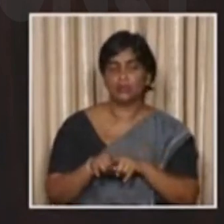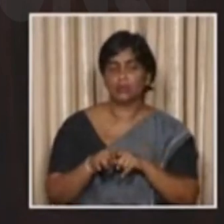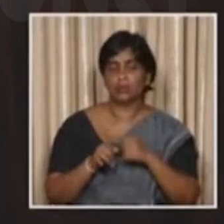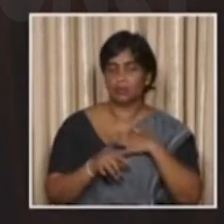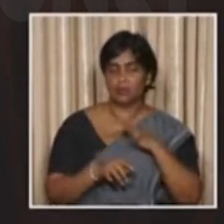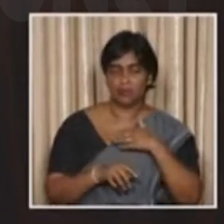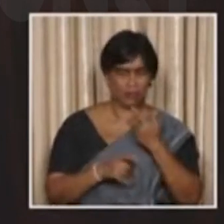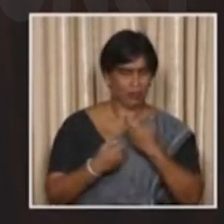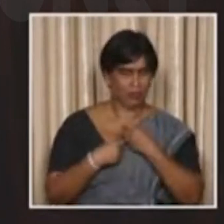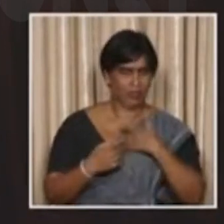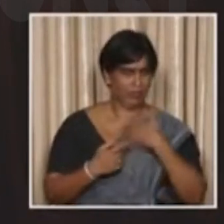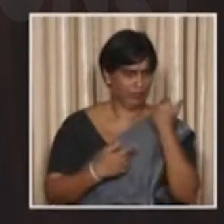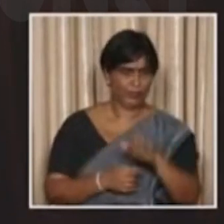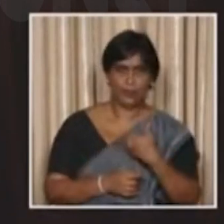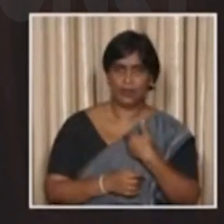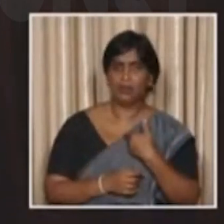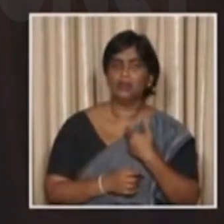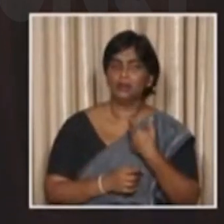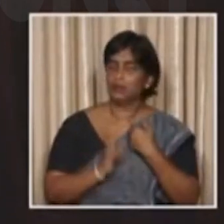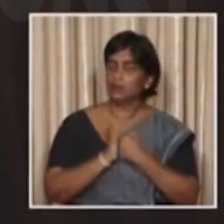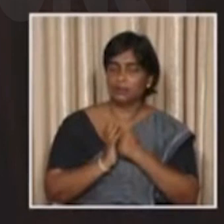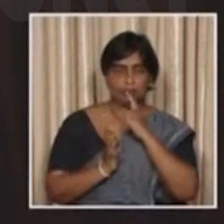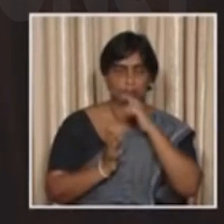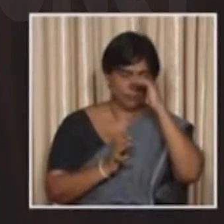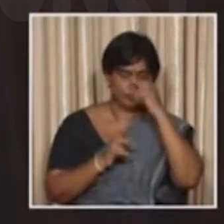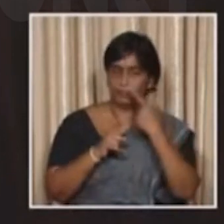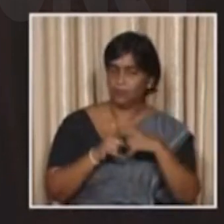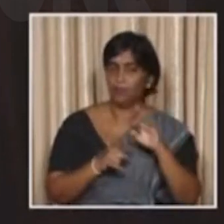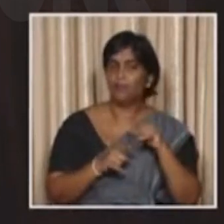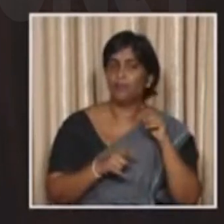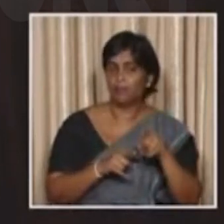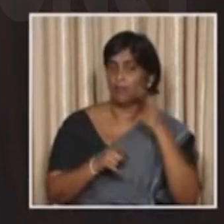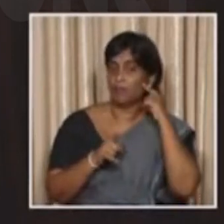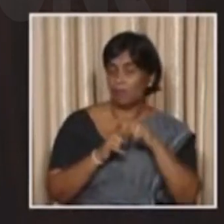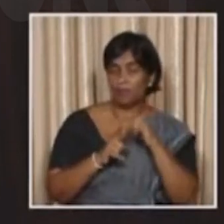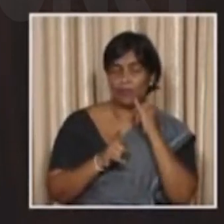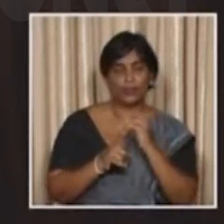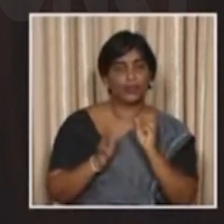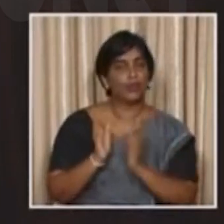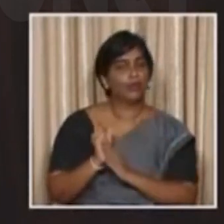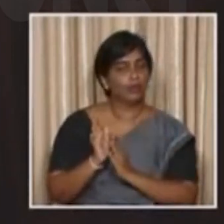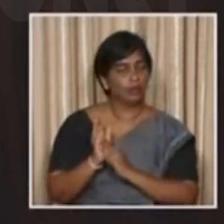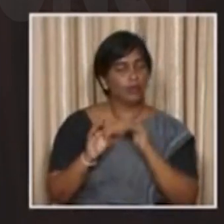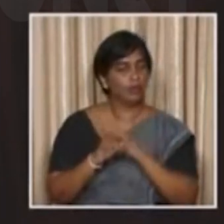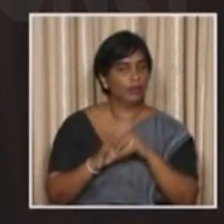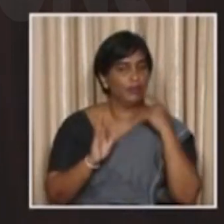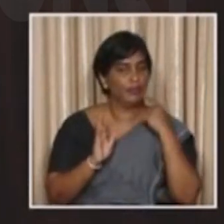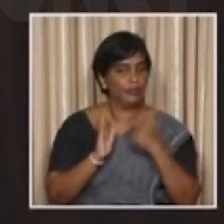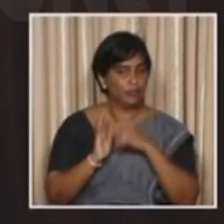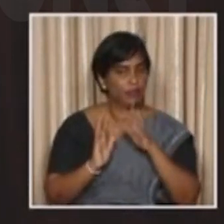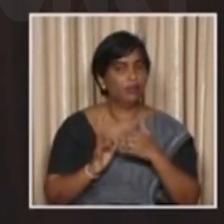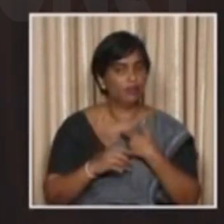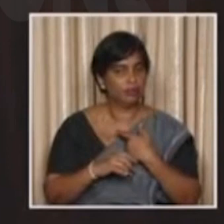තරයේ ප්‍රතික්ෂේප කරනවා. ගරු කතානායකතුමනි එපමණක් නොවෙයි එම චෝදනා වරප්‍රසාද කමිටුව හමුවේ විභාග කරන ලෙස